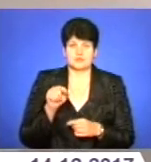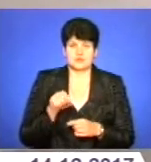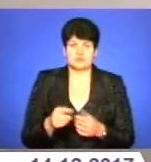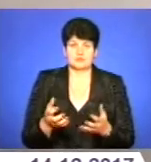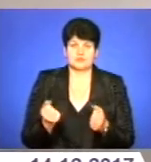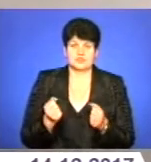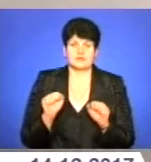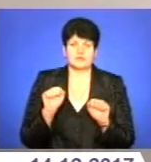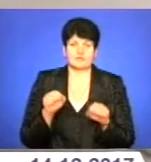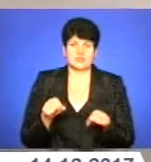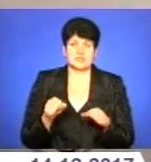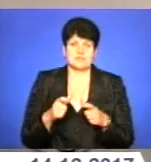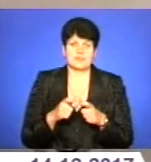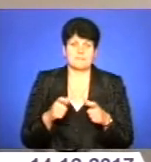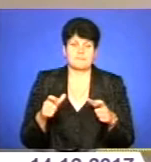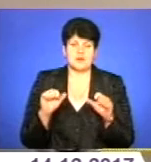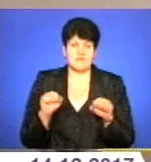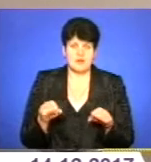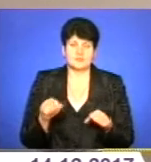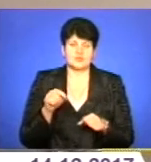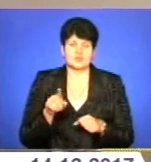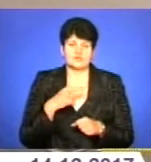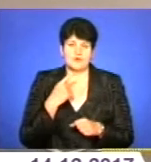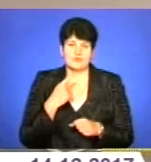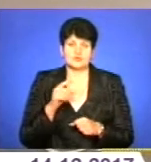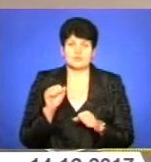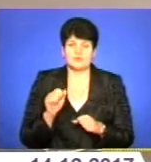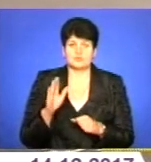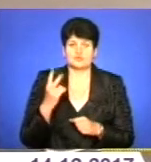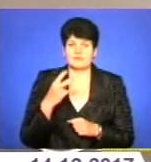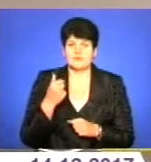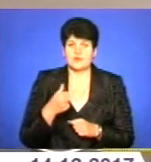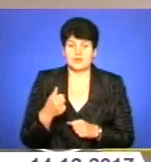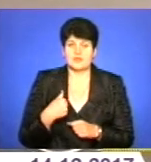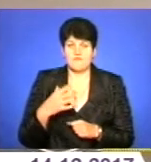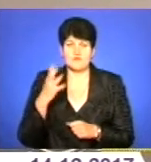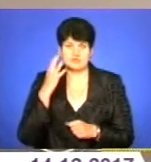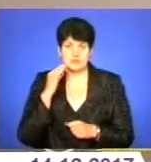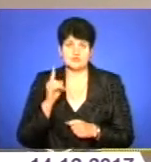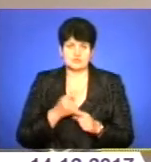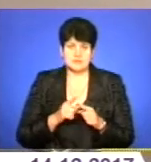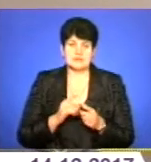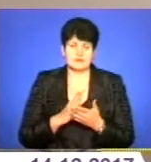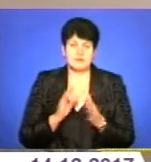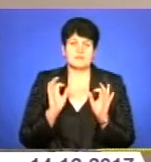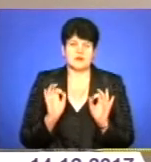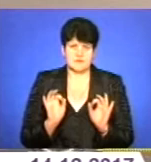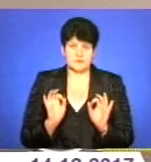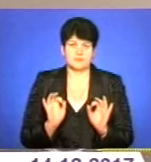права, так? Про те, що ви говорите, що права будуть на 2 роки, я вважаю, що це є правильним, тому